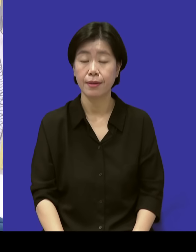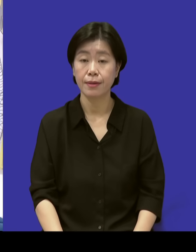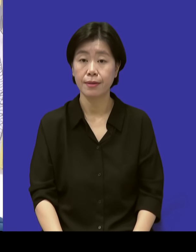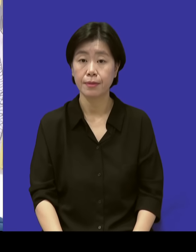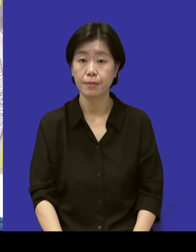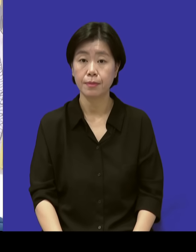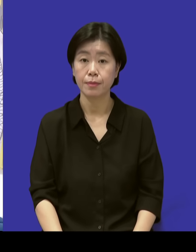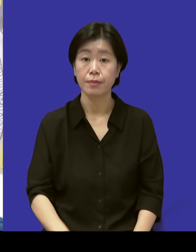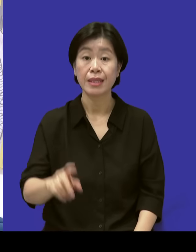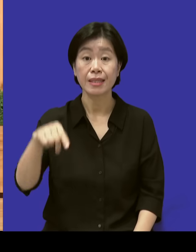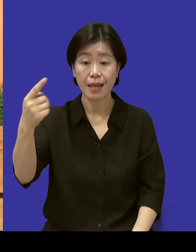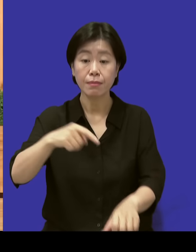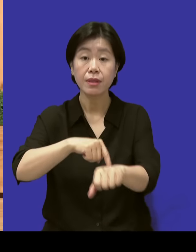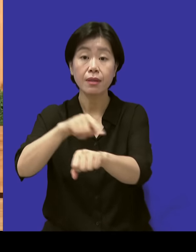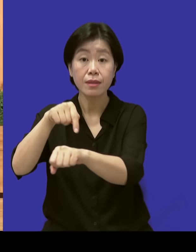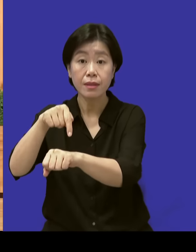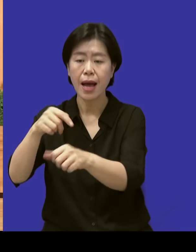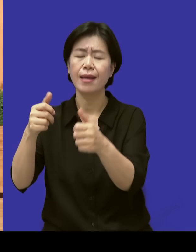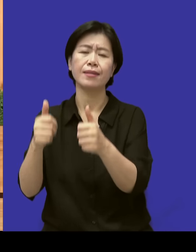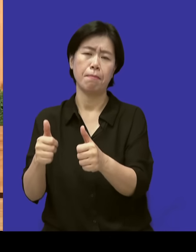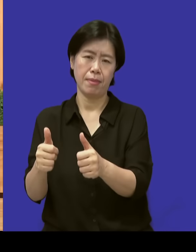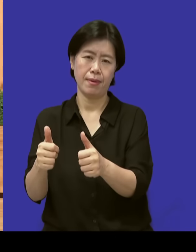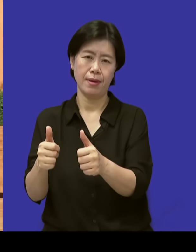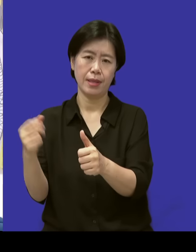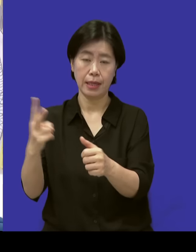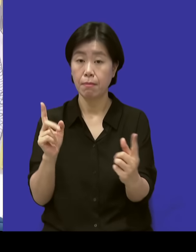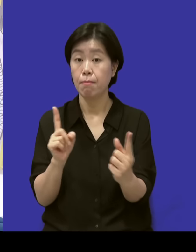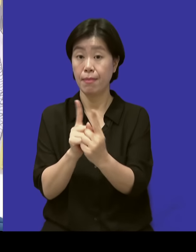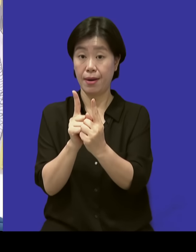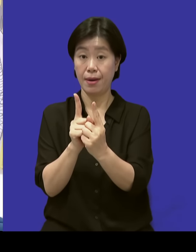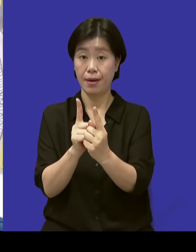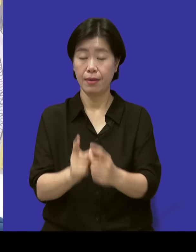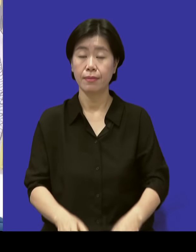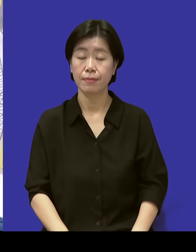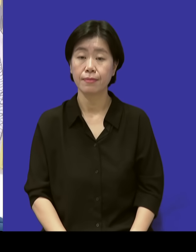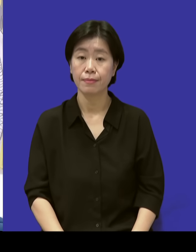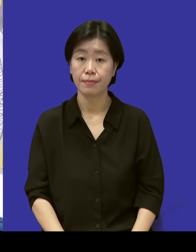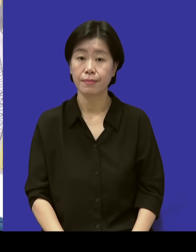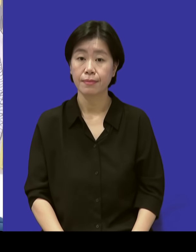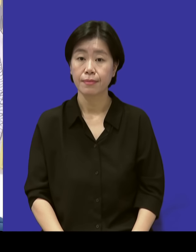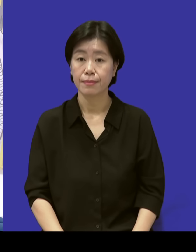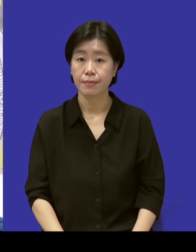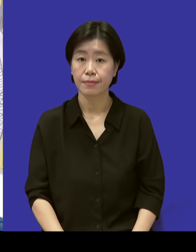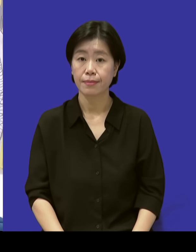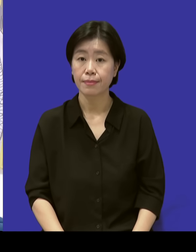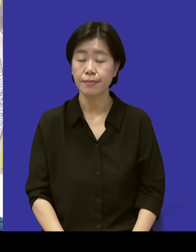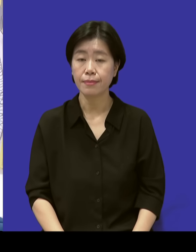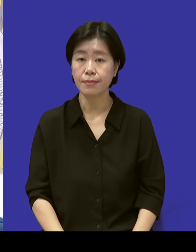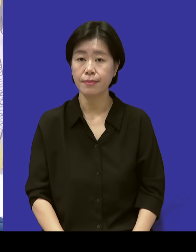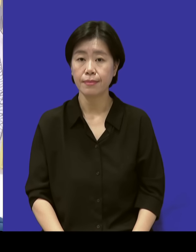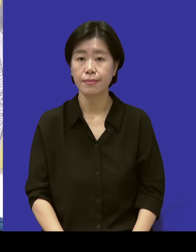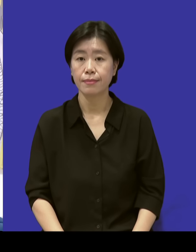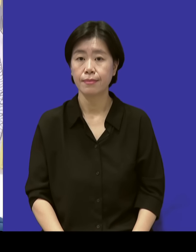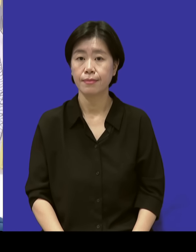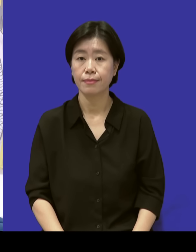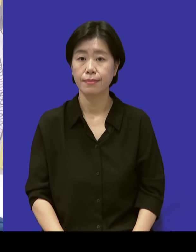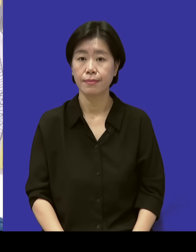다음에 이제 재판이 다시 일어난 거예요. 제 예, 건이 예, 재판이 예, 일어나 가지고 밖에서 이제 재판할 때 만난 거예요. 예, 예, 예.